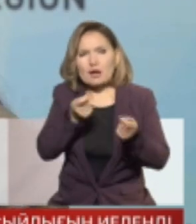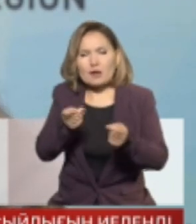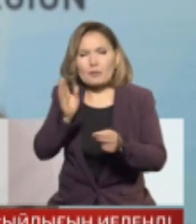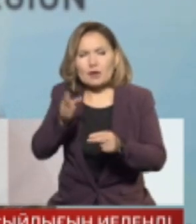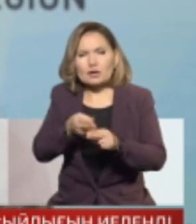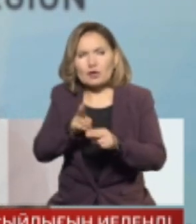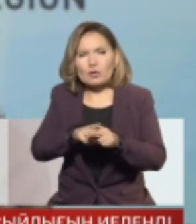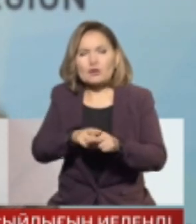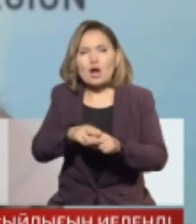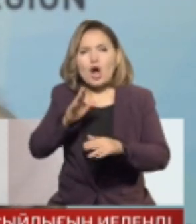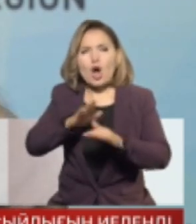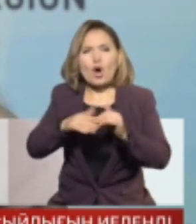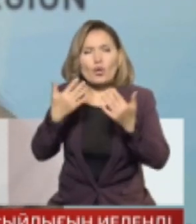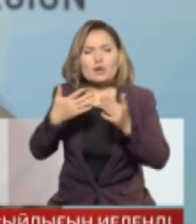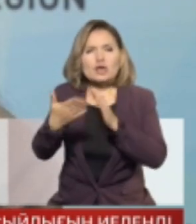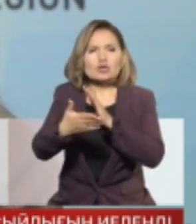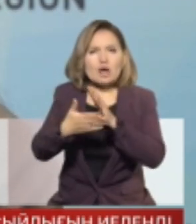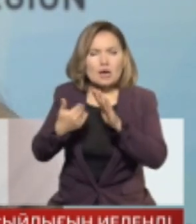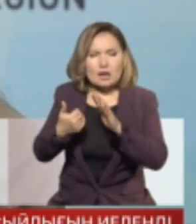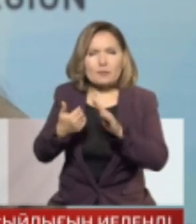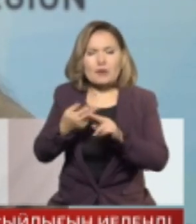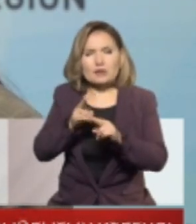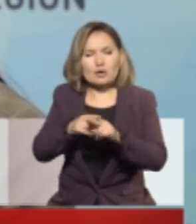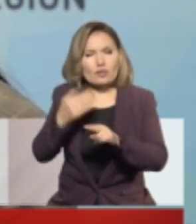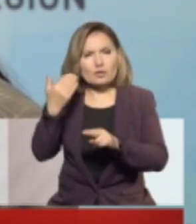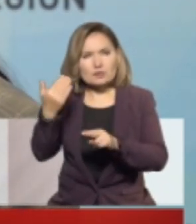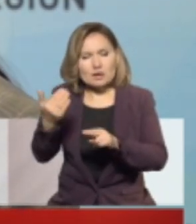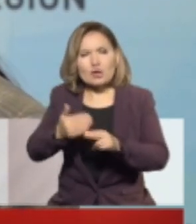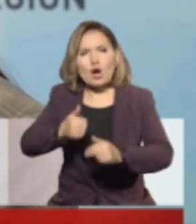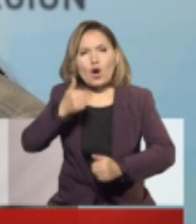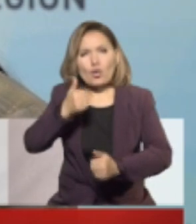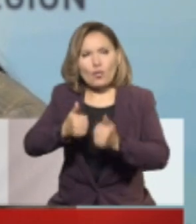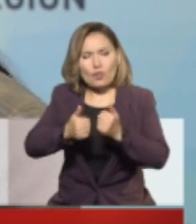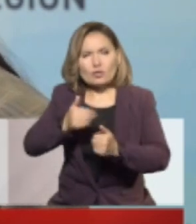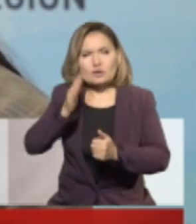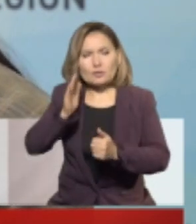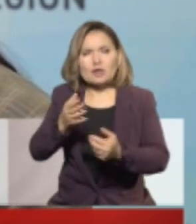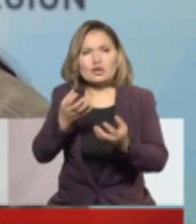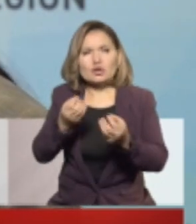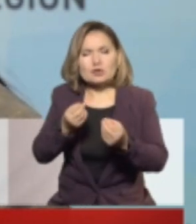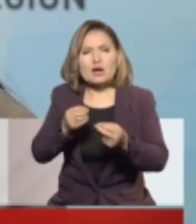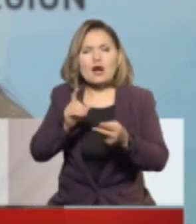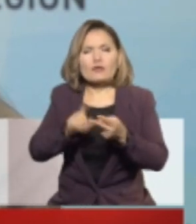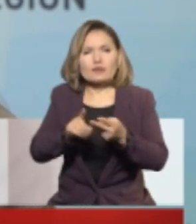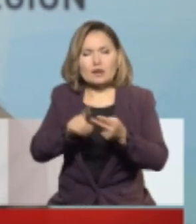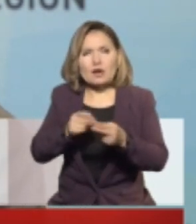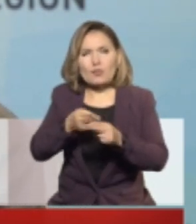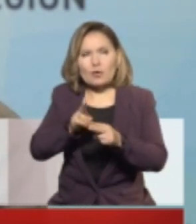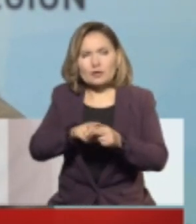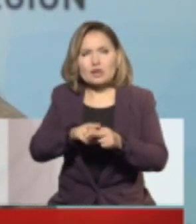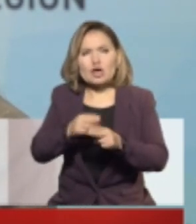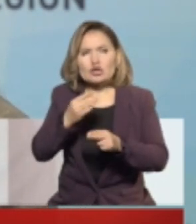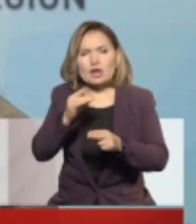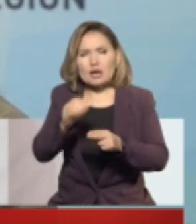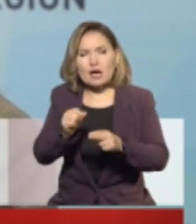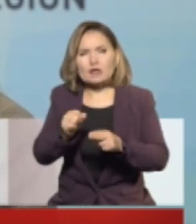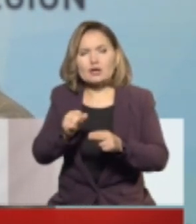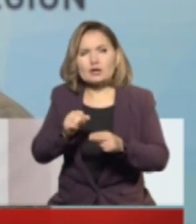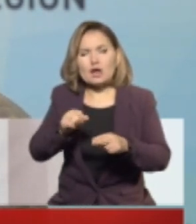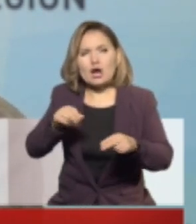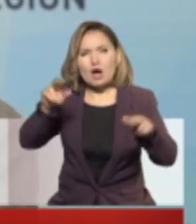шақыру шырға дейді болады. Шақыру деген, яғни қолына өзі аңсын жеміне шақырады. Шырға дегенде ол түлкі